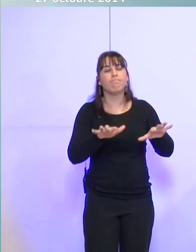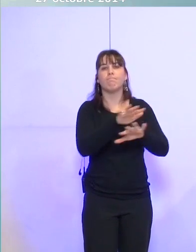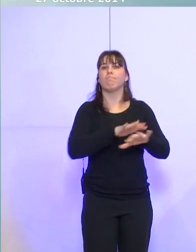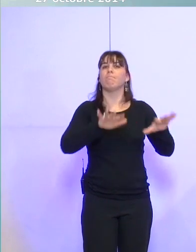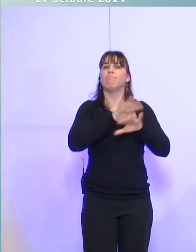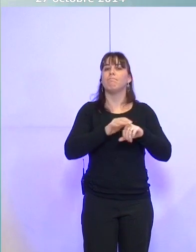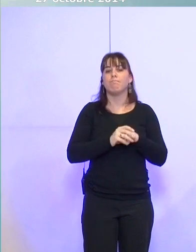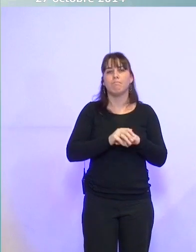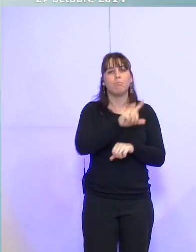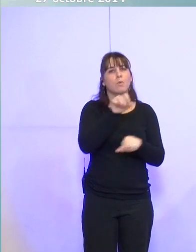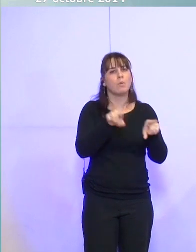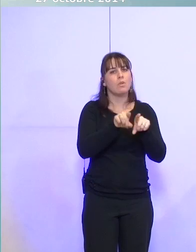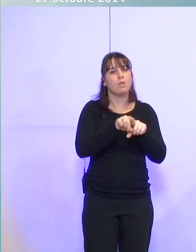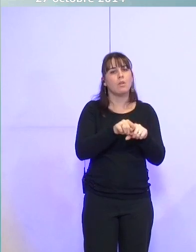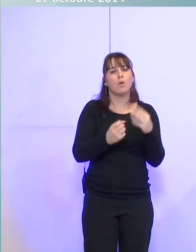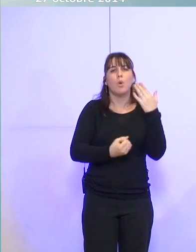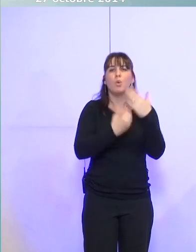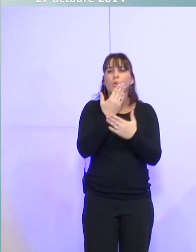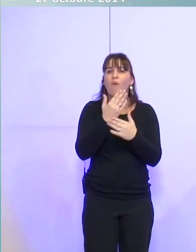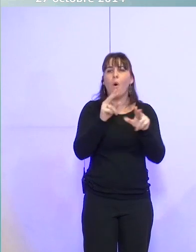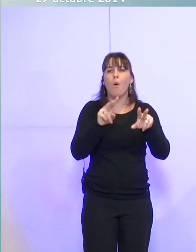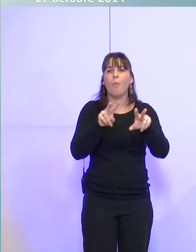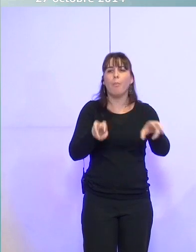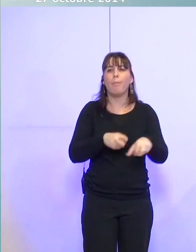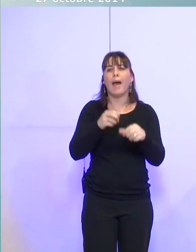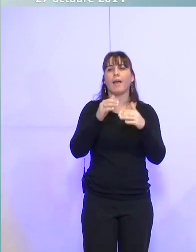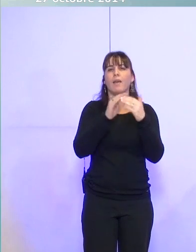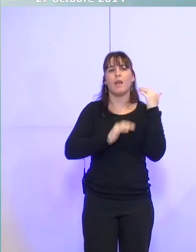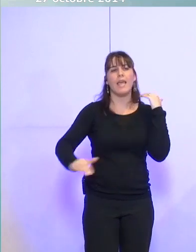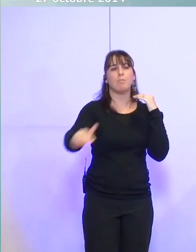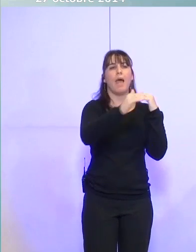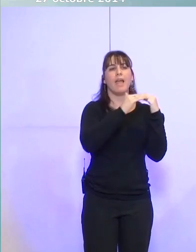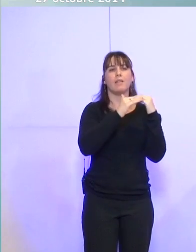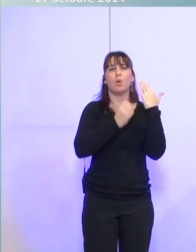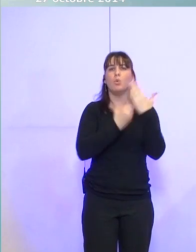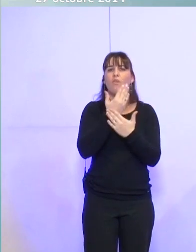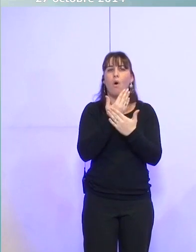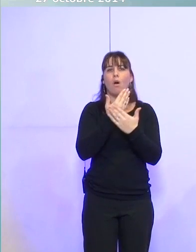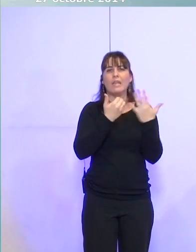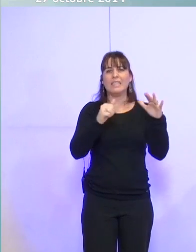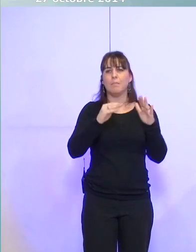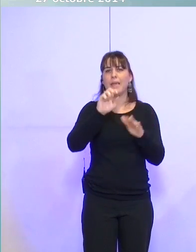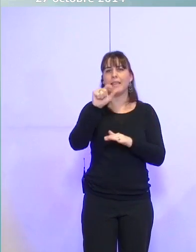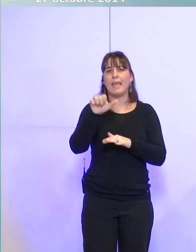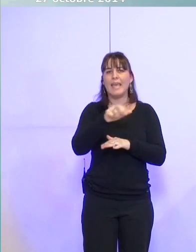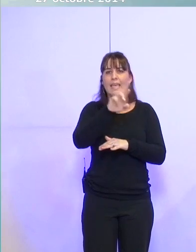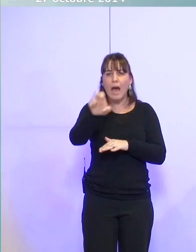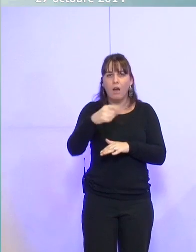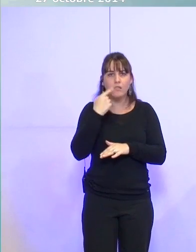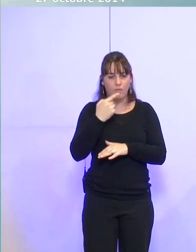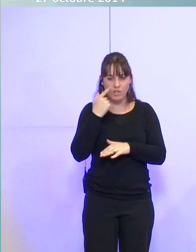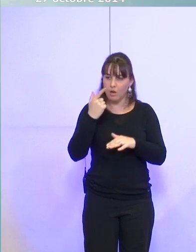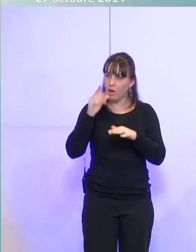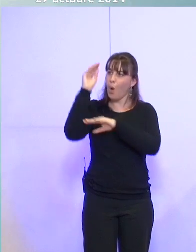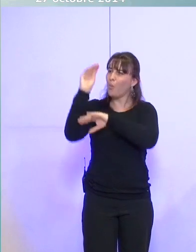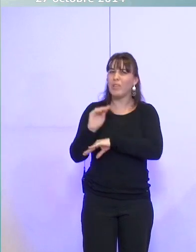des nouvelles du nouveau parc de 6 hectares prévu à l'Esplanade ? Travailler en lien avec les associations de protection de